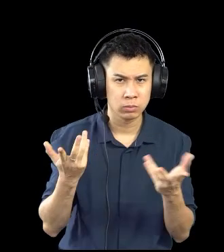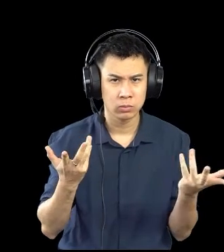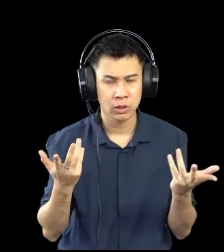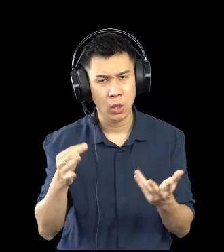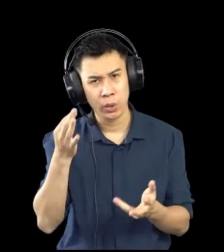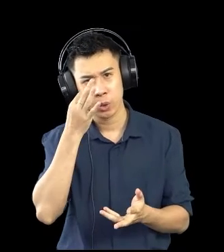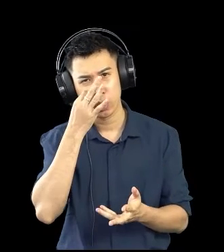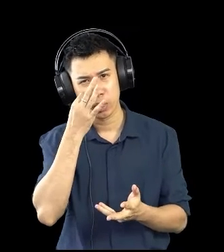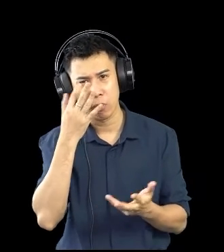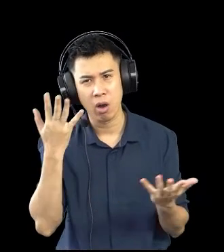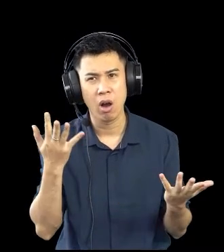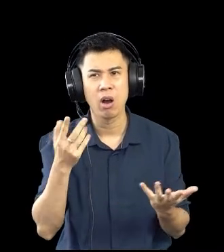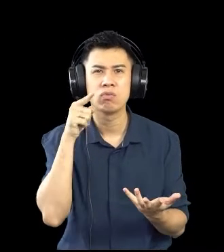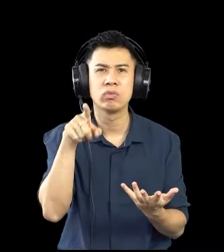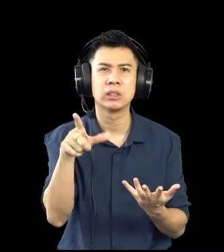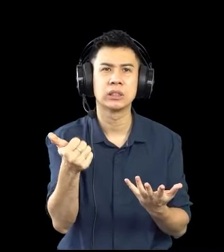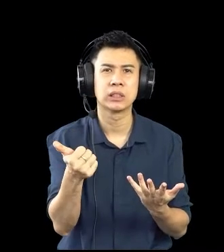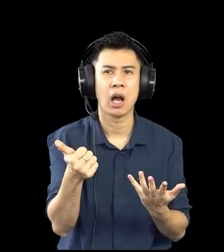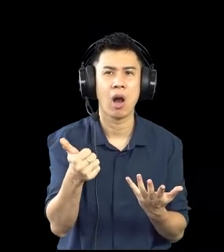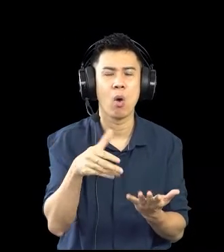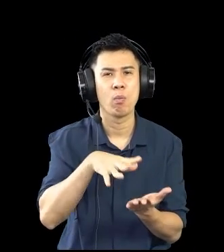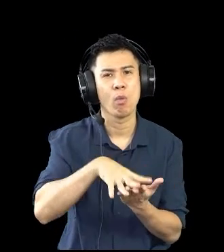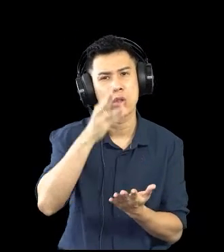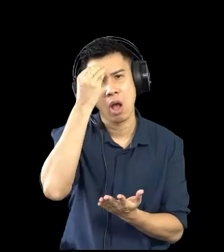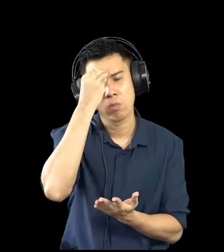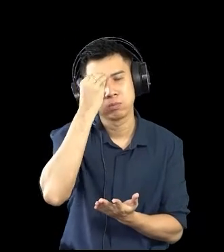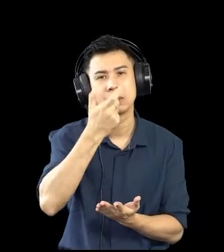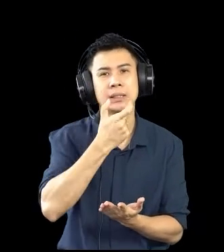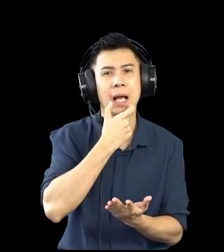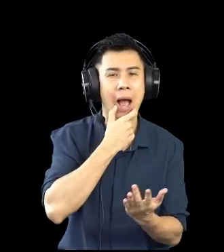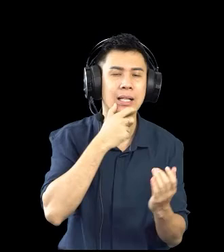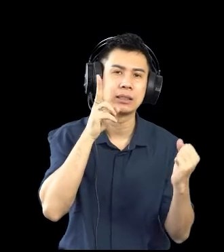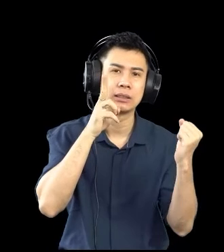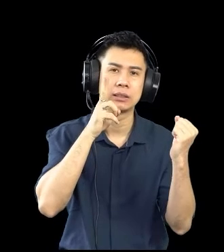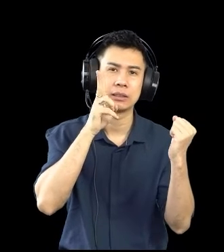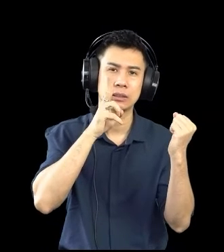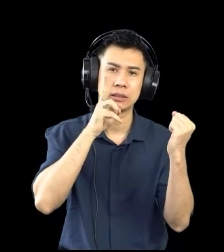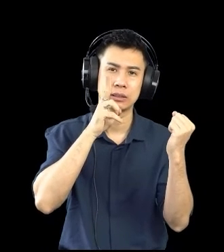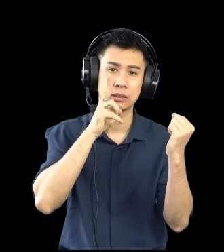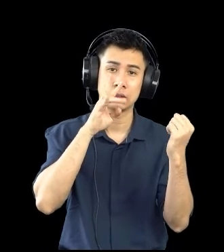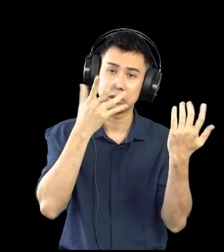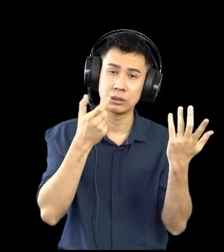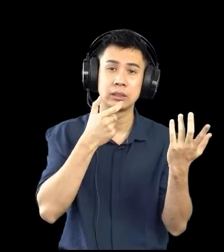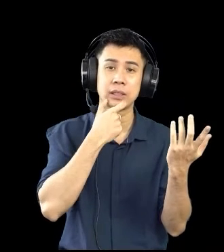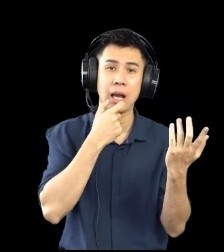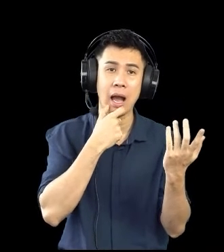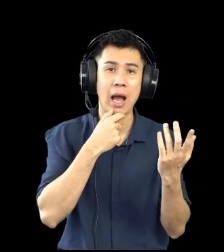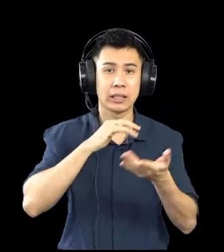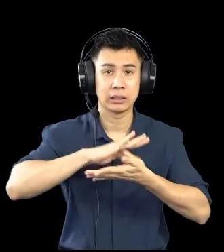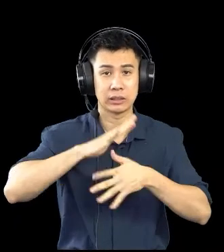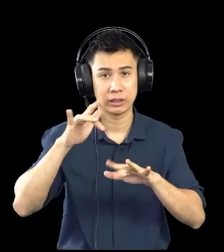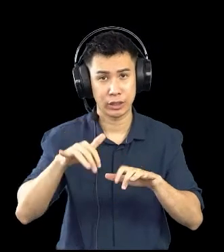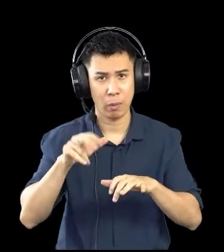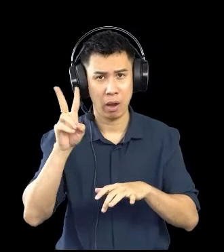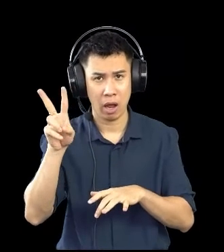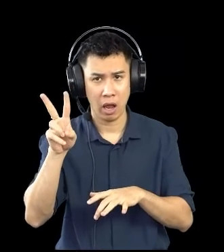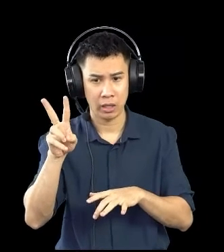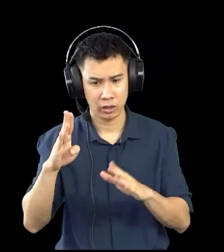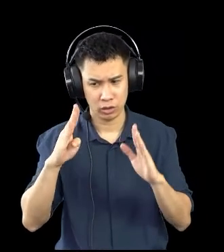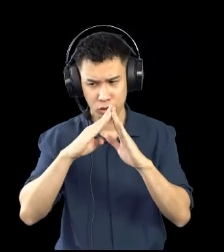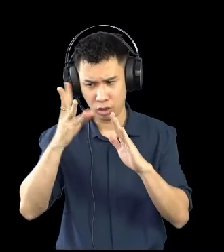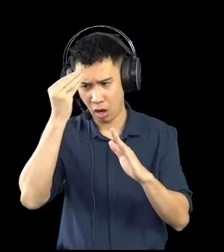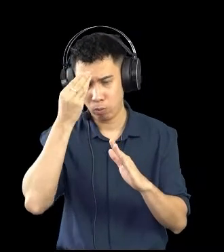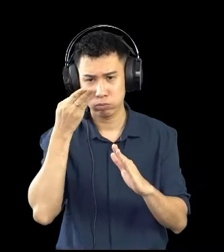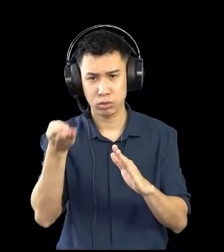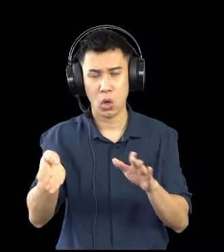là tại sao lại là hai môn này, và theo như mình biết thì hai trường kia là hai trường dạy các bạn các